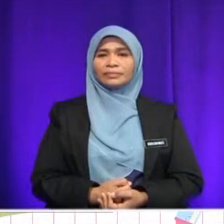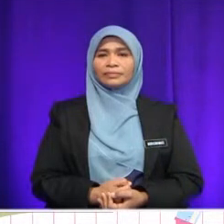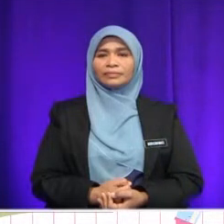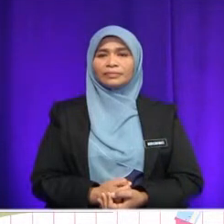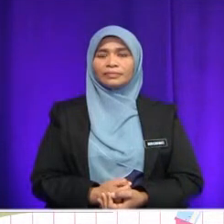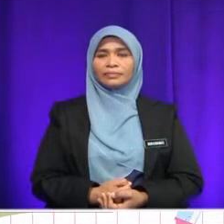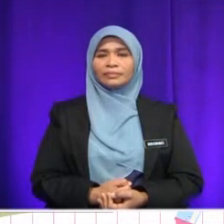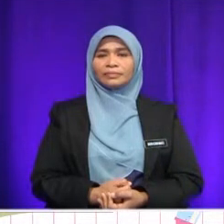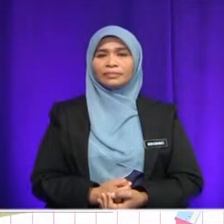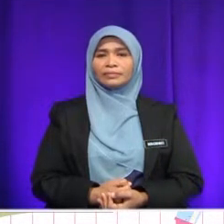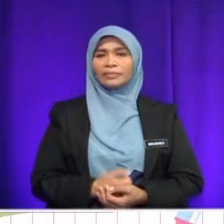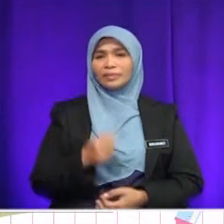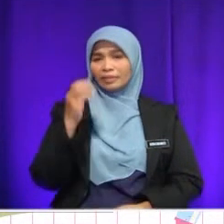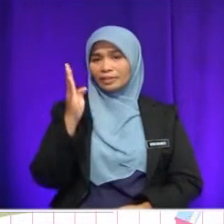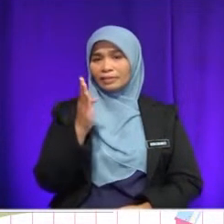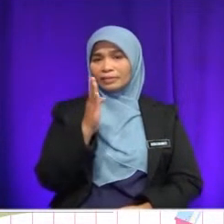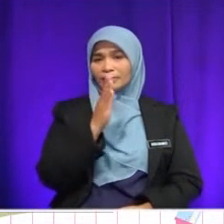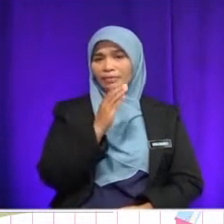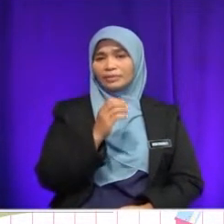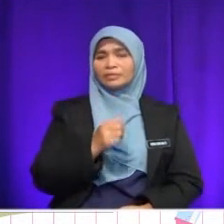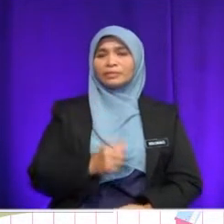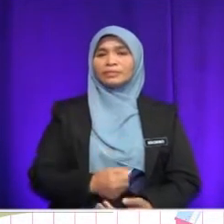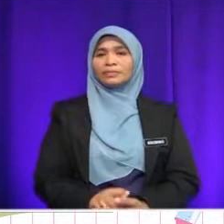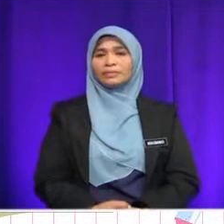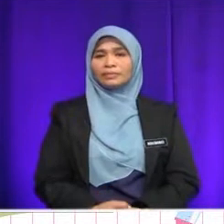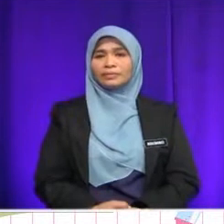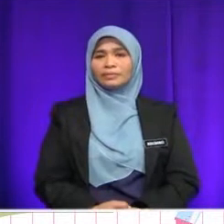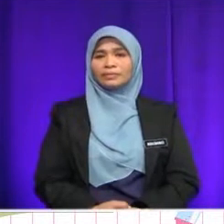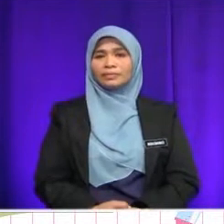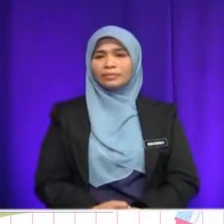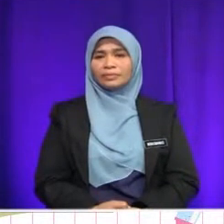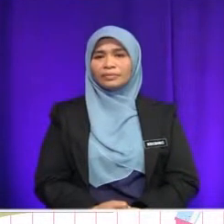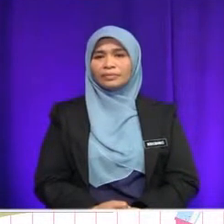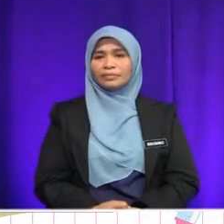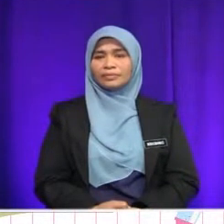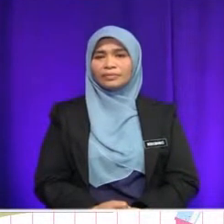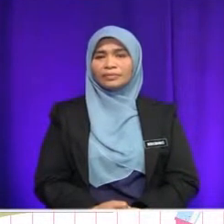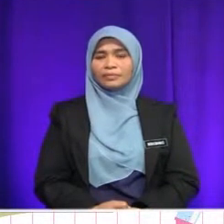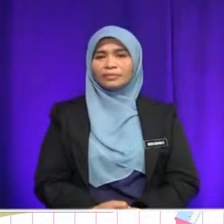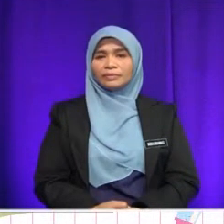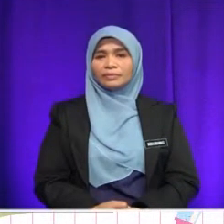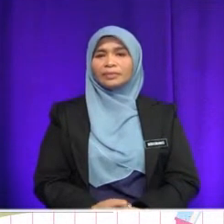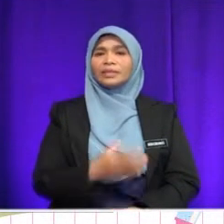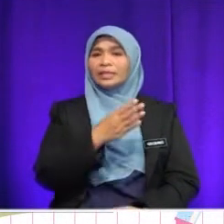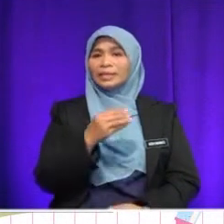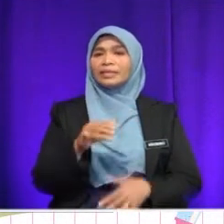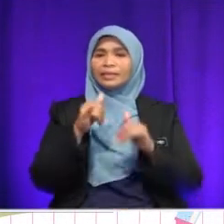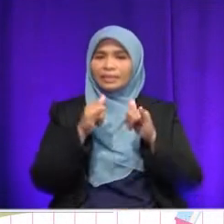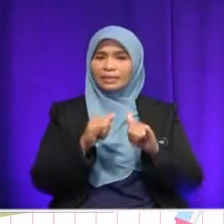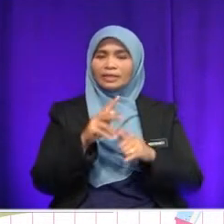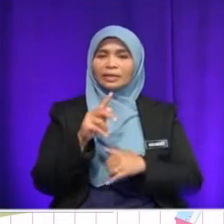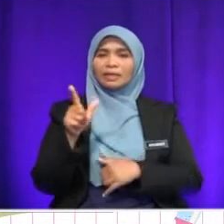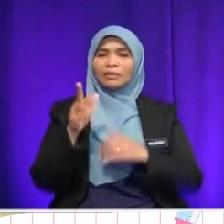Wadharil ladzina nattakhadhu dinahum la'iban wa lahwa, dan tinggalkanlah orang